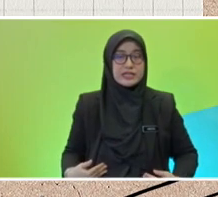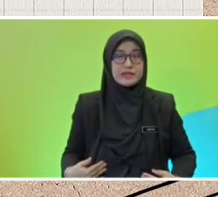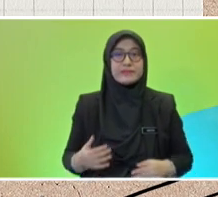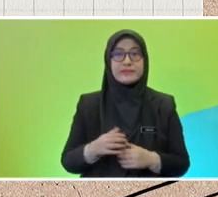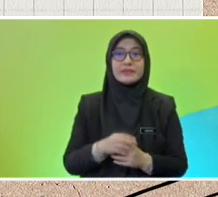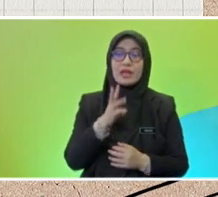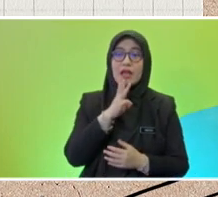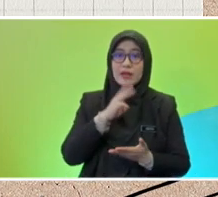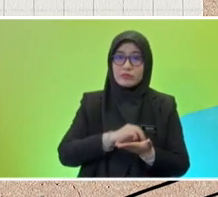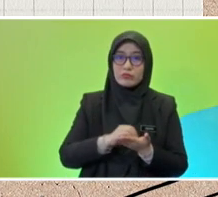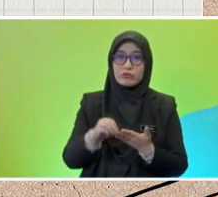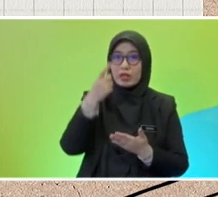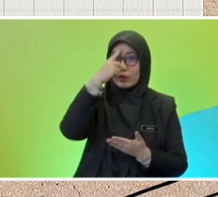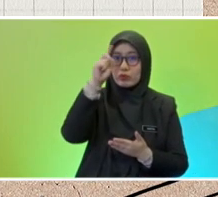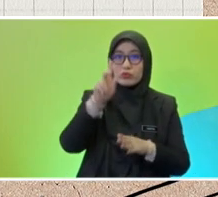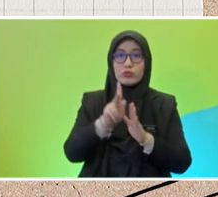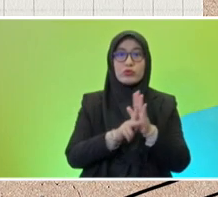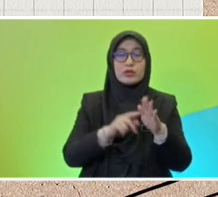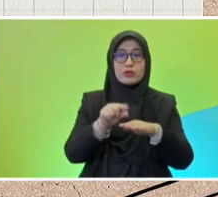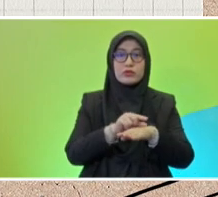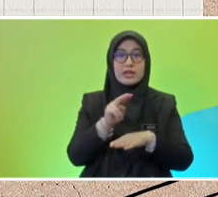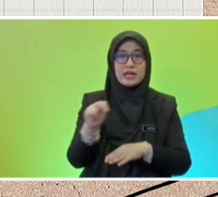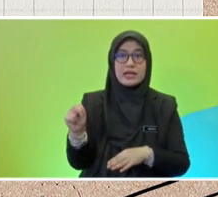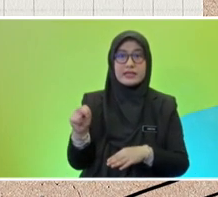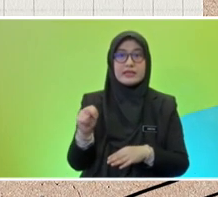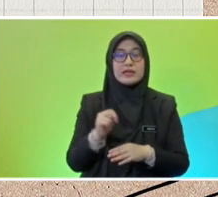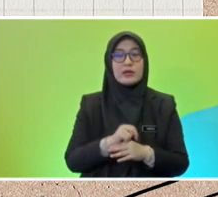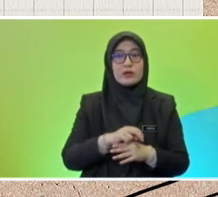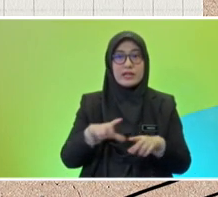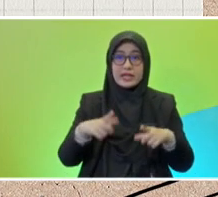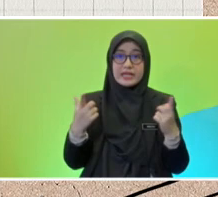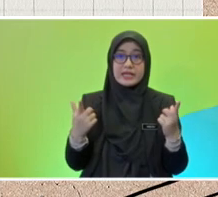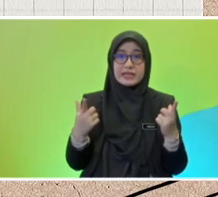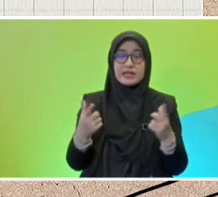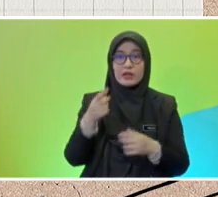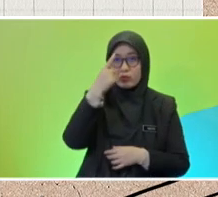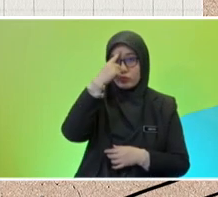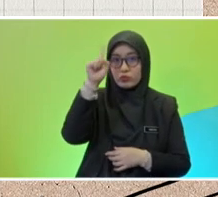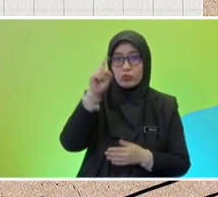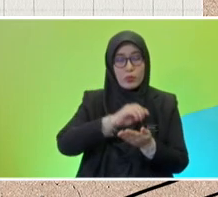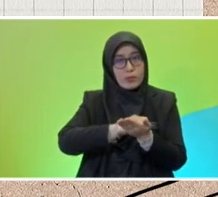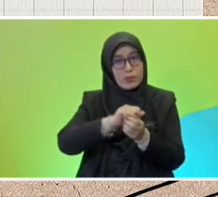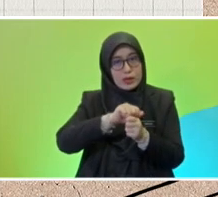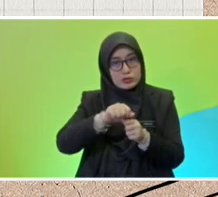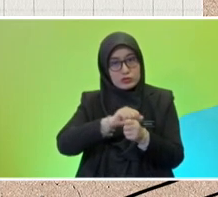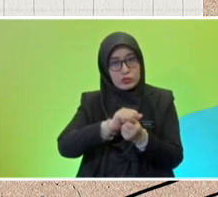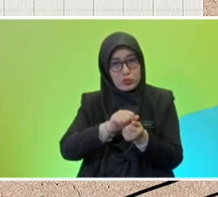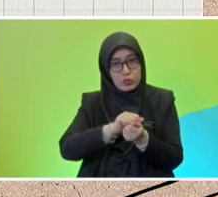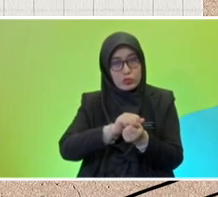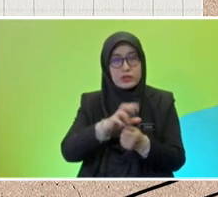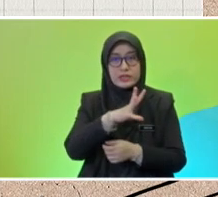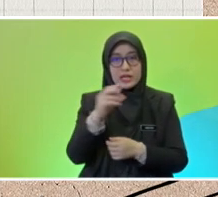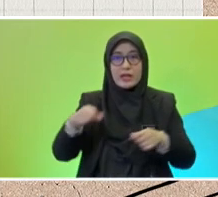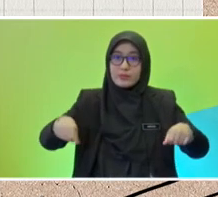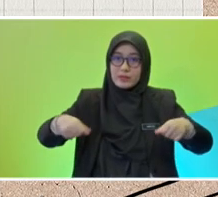untuk kegunaan umum pula kita boleh gunakan untuk membasuh dan juga memasak dalam kegunaan